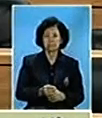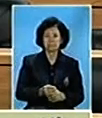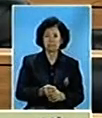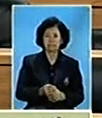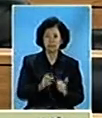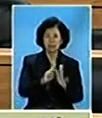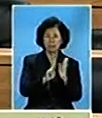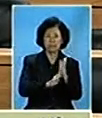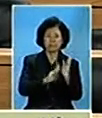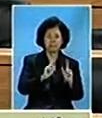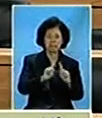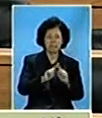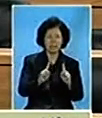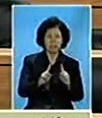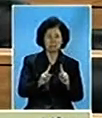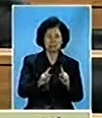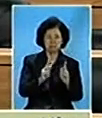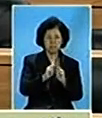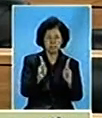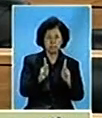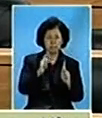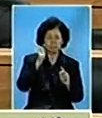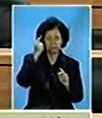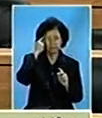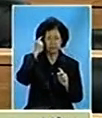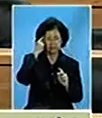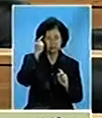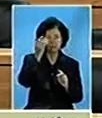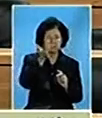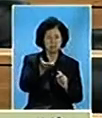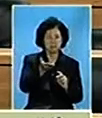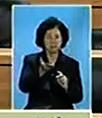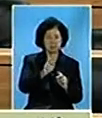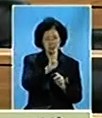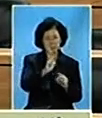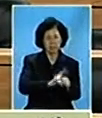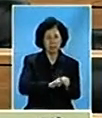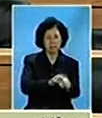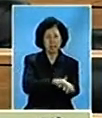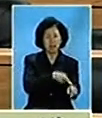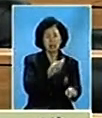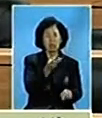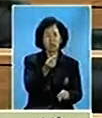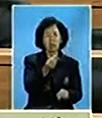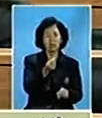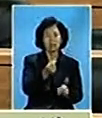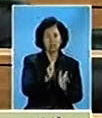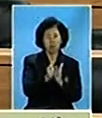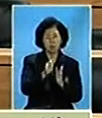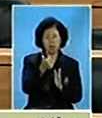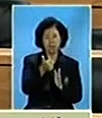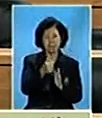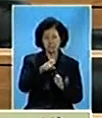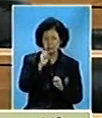ระเบียบต่างๆเนี่ยทางกรรมาธิการคาดว่าจะออกจะใช้เวลาเท่าไหร่นะครับแล้วมันมีความจำเป็น